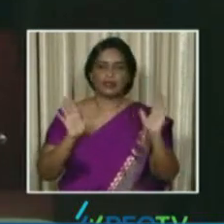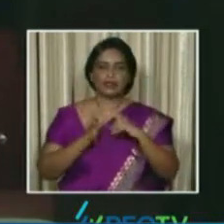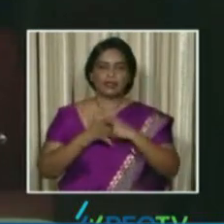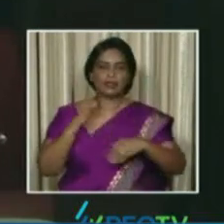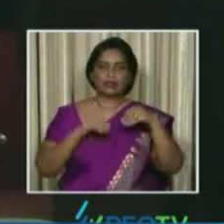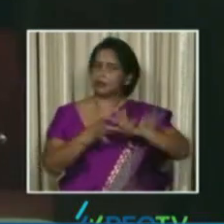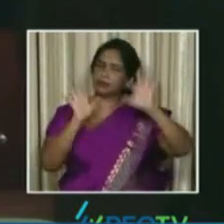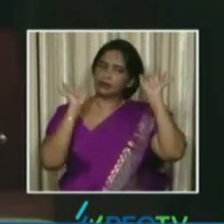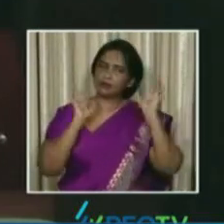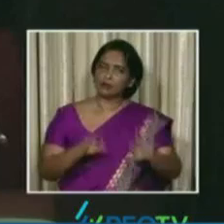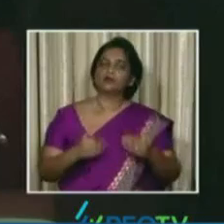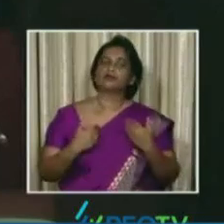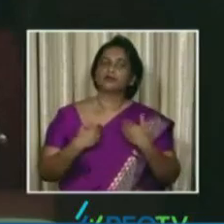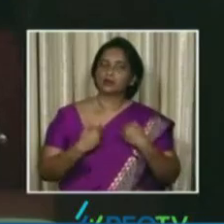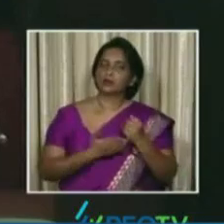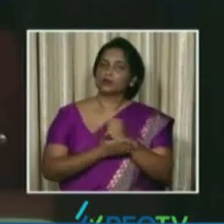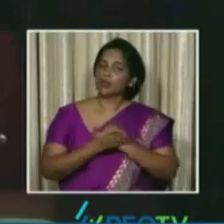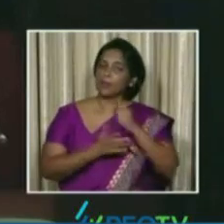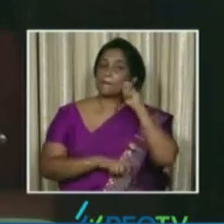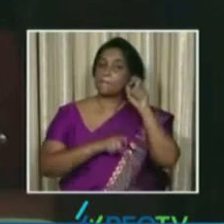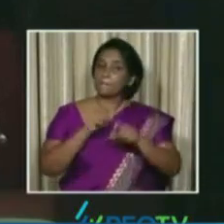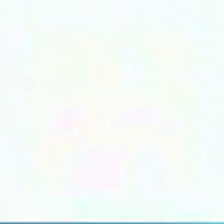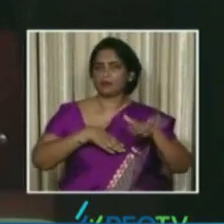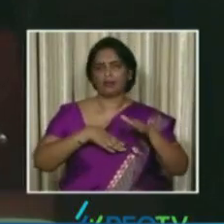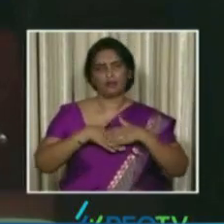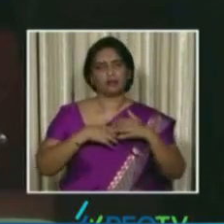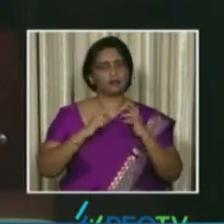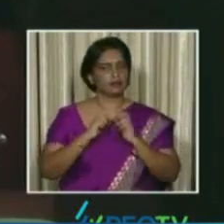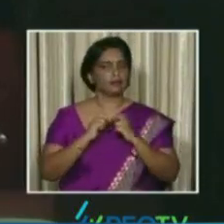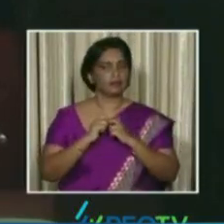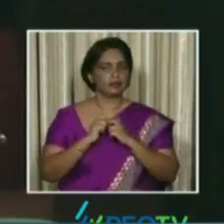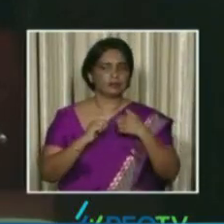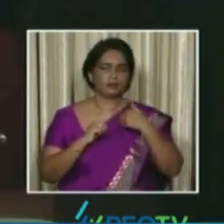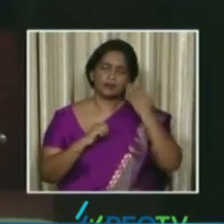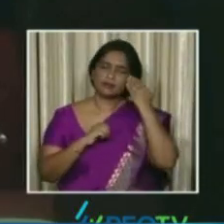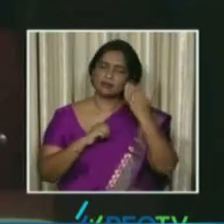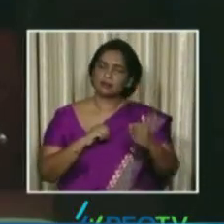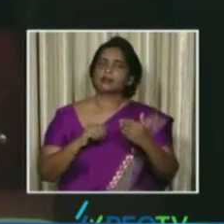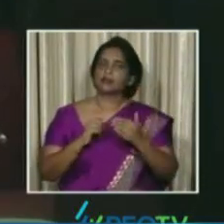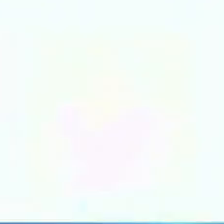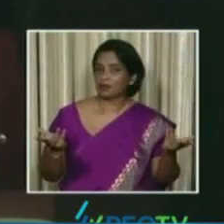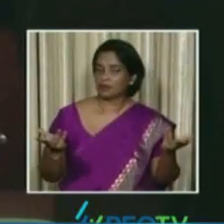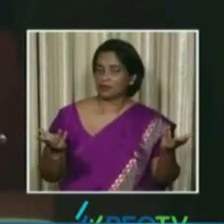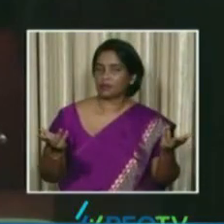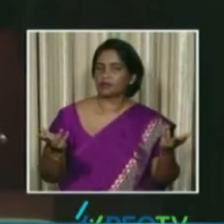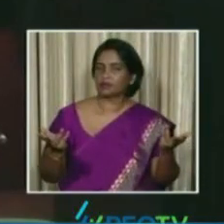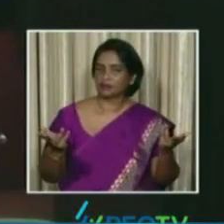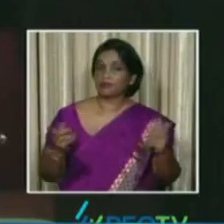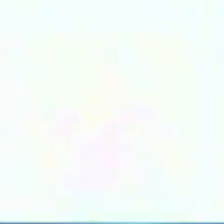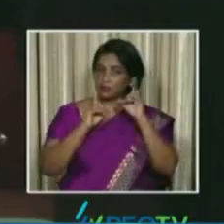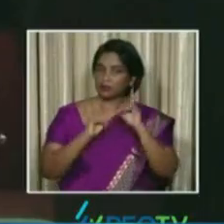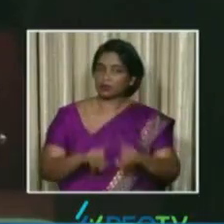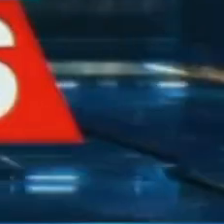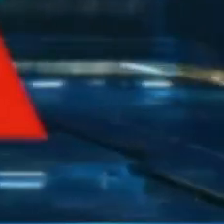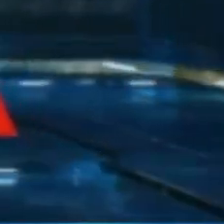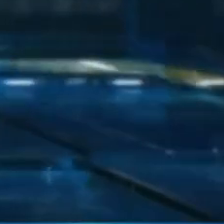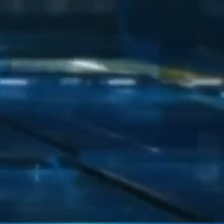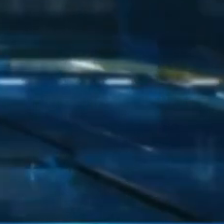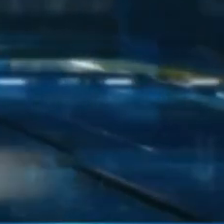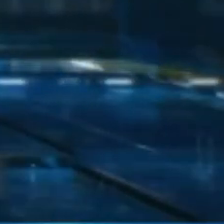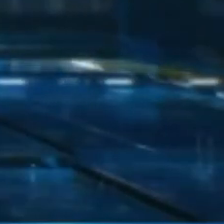දේශපාලන බෙහෙදෙන් තොරව සියලුම ජනතාවට මුහුණ දෙන ප්‍රශ්නයක්. නිසා කරුණා කරලා මේකට ගන්න පියවර මේවා තමයි වහාම කරන්න